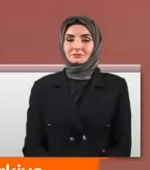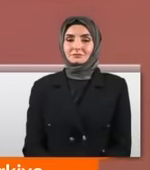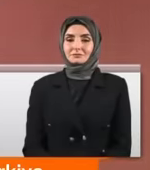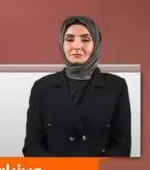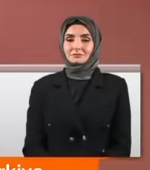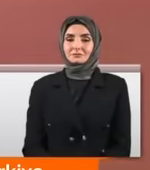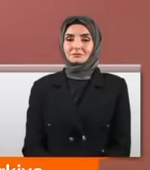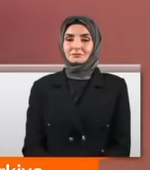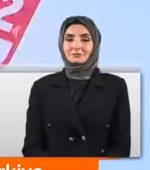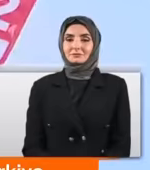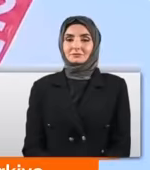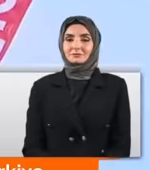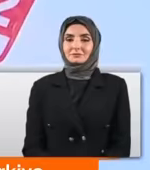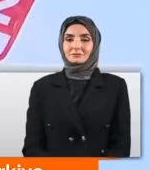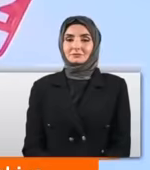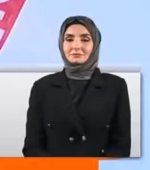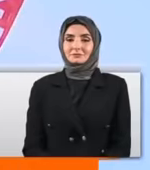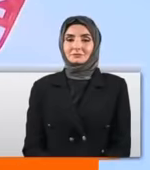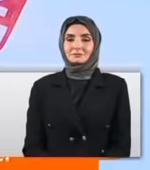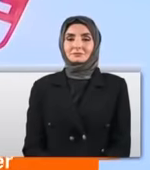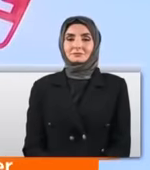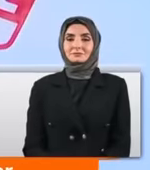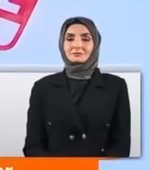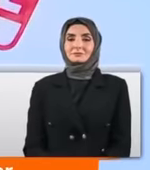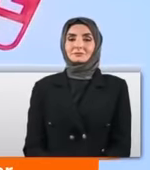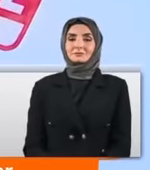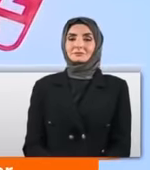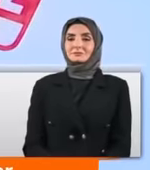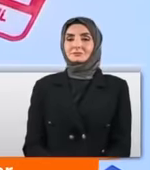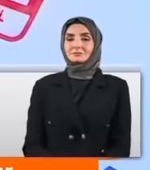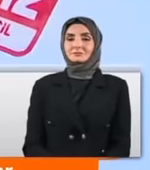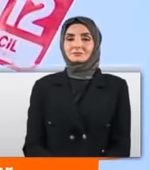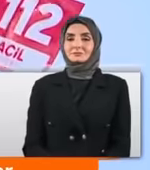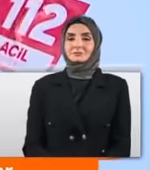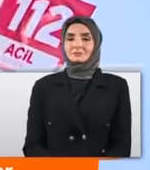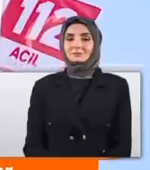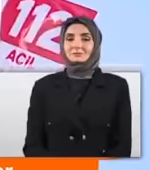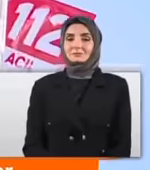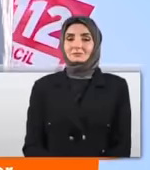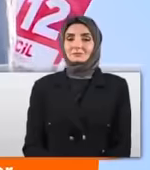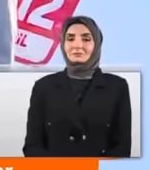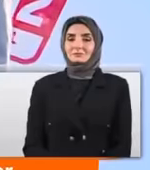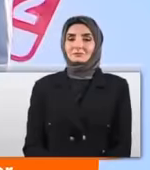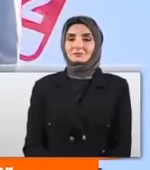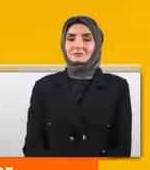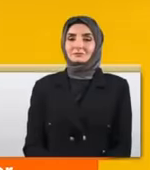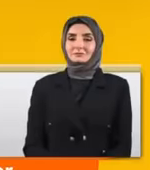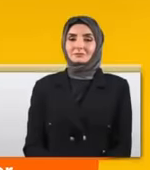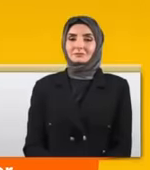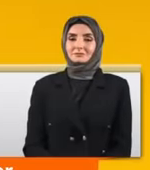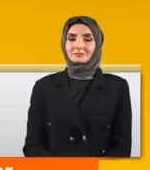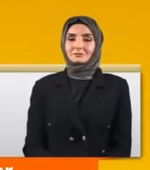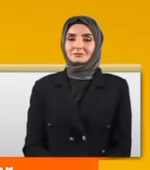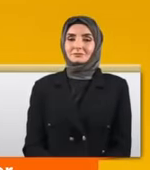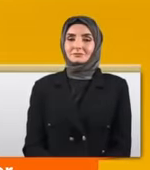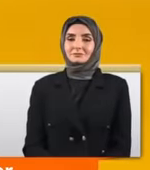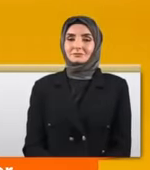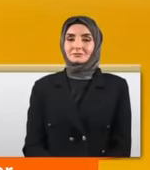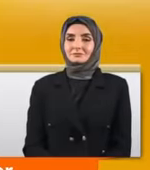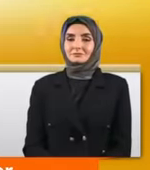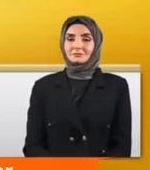Herkes denetleniyor, siz rahat olun. Suç örgütlerinin aracıydı bunlar, şimdi polis arabası oldu. Nasıl buldunuz? Harika, güzel bir fikir.